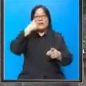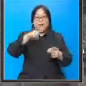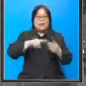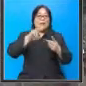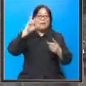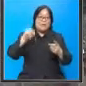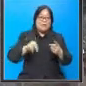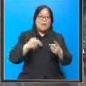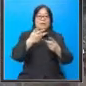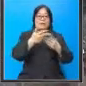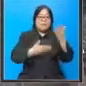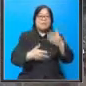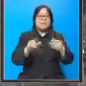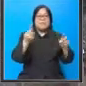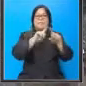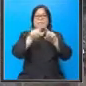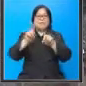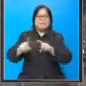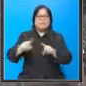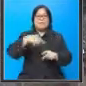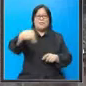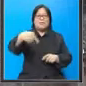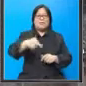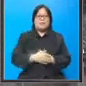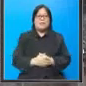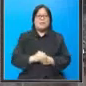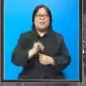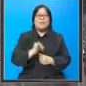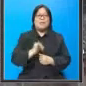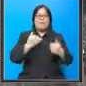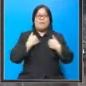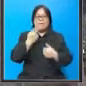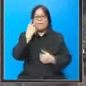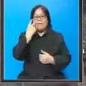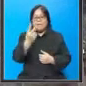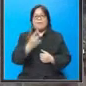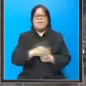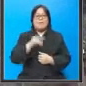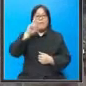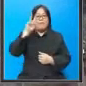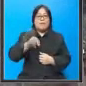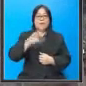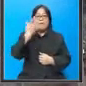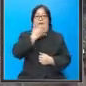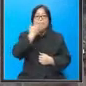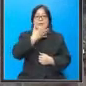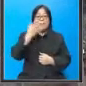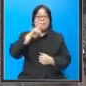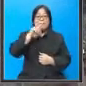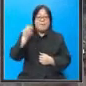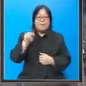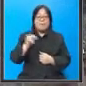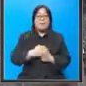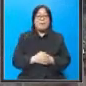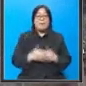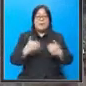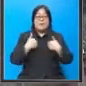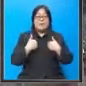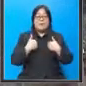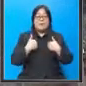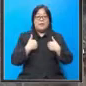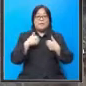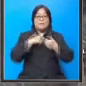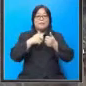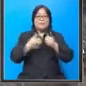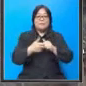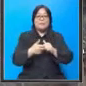dari Thailand Vietnam dan sebagainya yang macam-macam quality Saya pernah lihat Vietnam Vietnam yang mempunyai